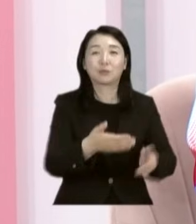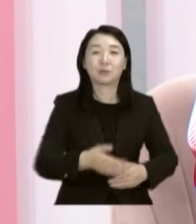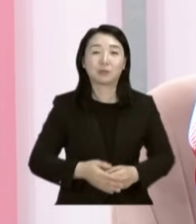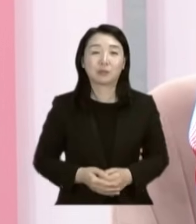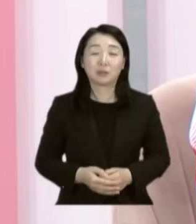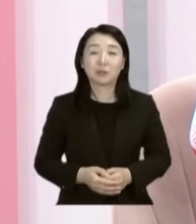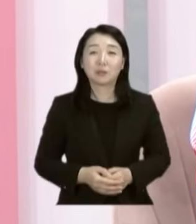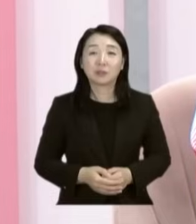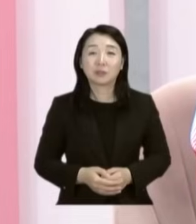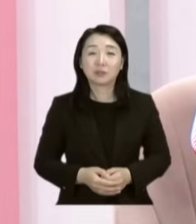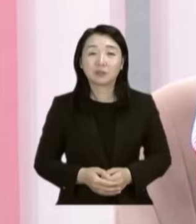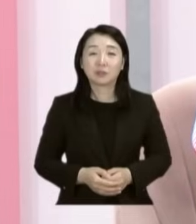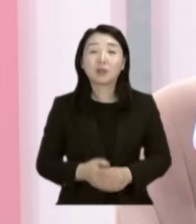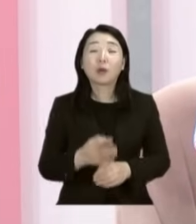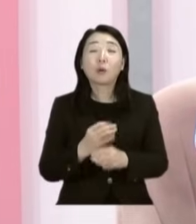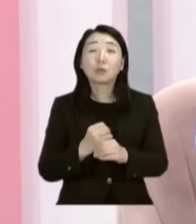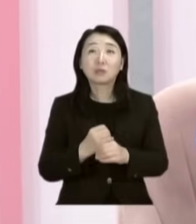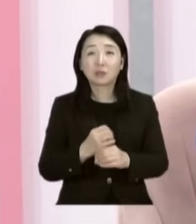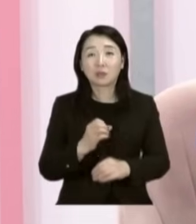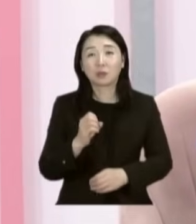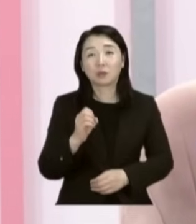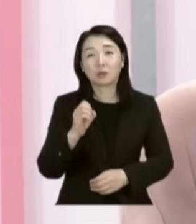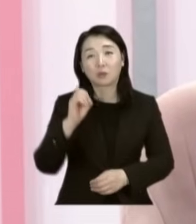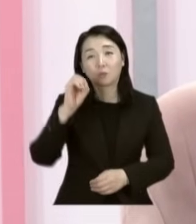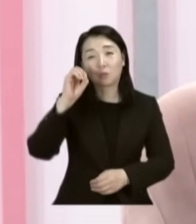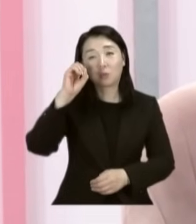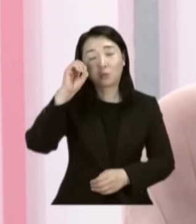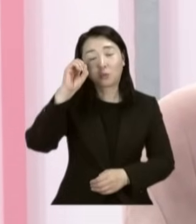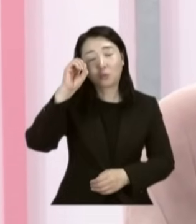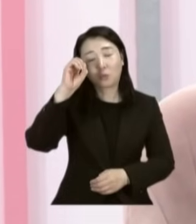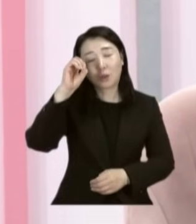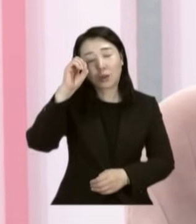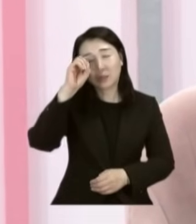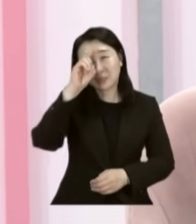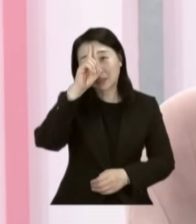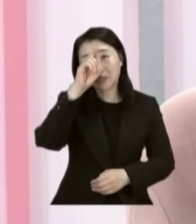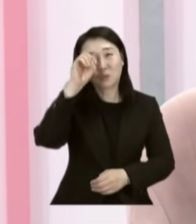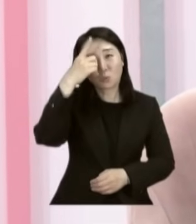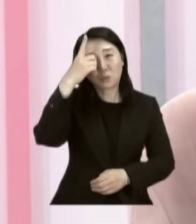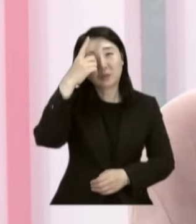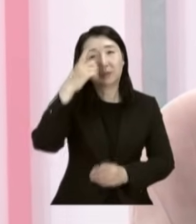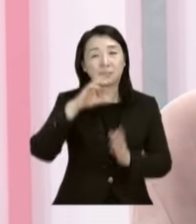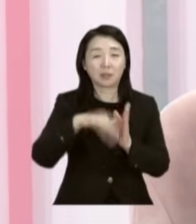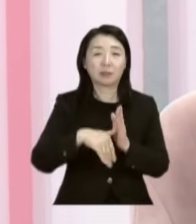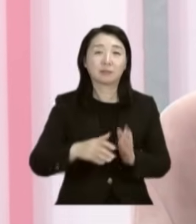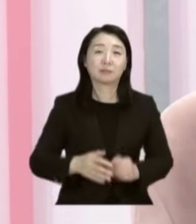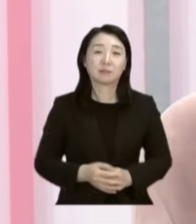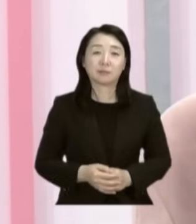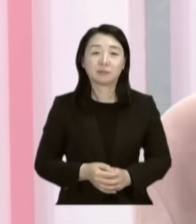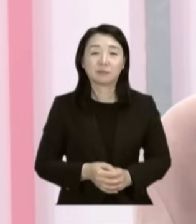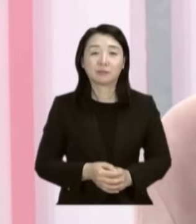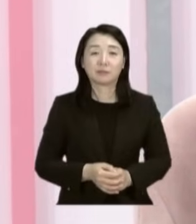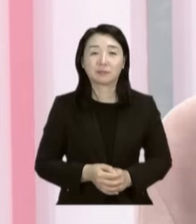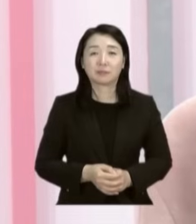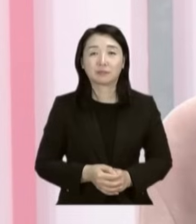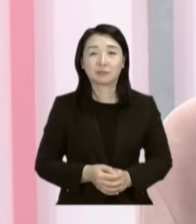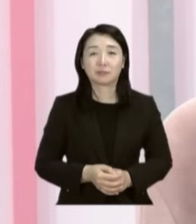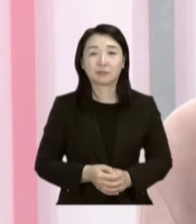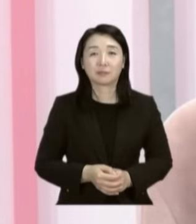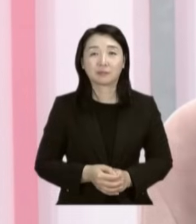그래요 그게 몇 학년 고등학교 한 1학년 정도 되는 거 같아요 그래서 그때 이제